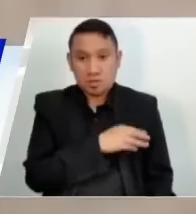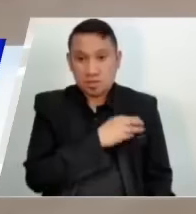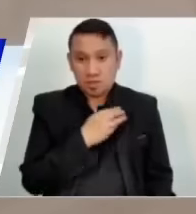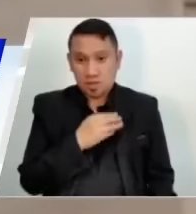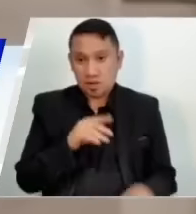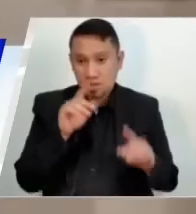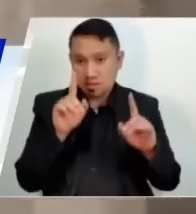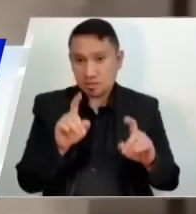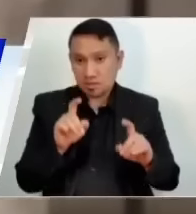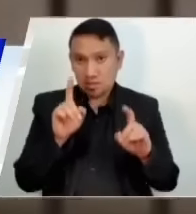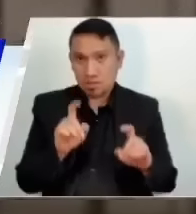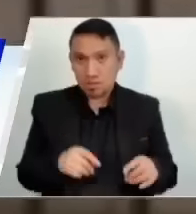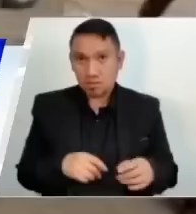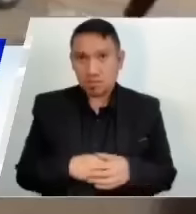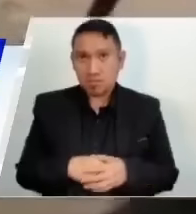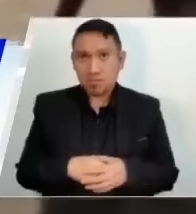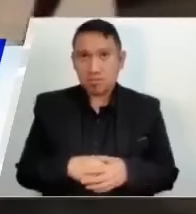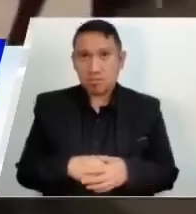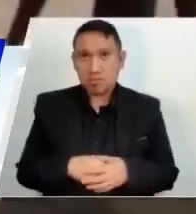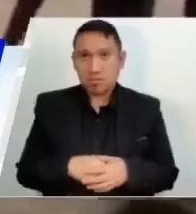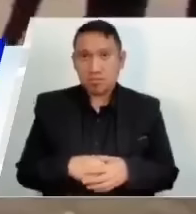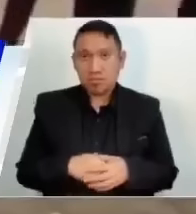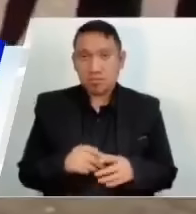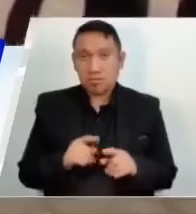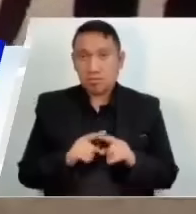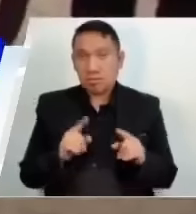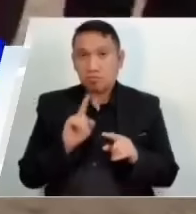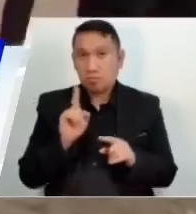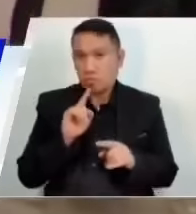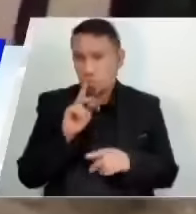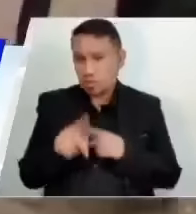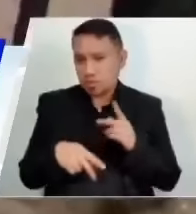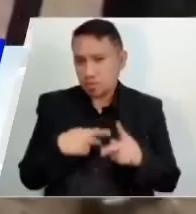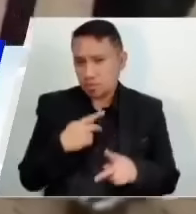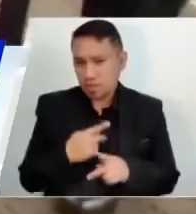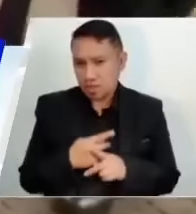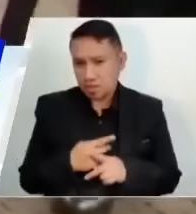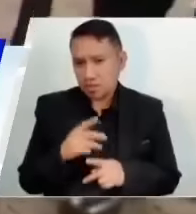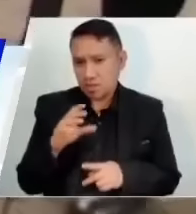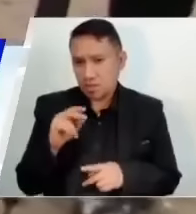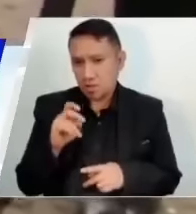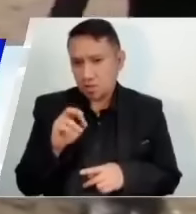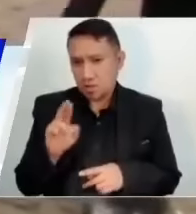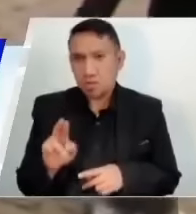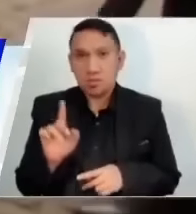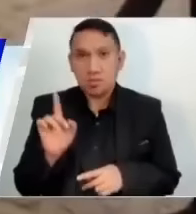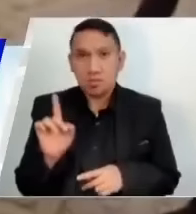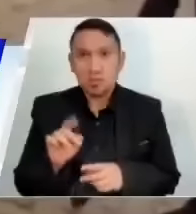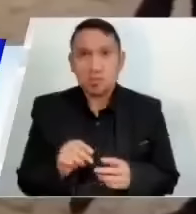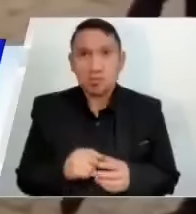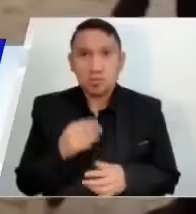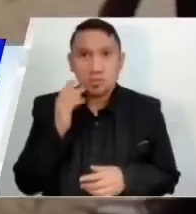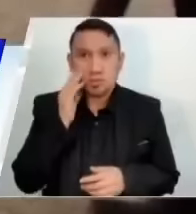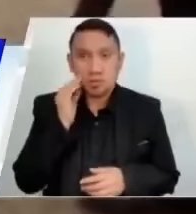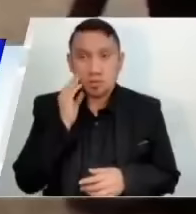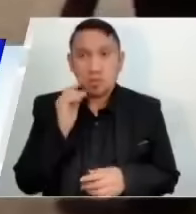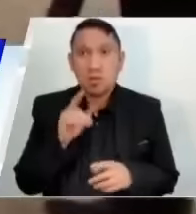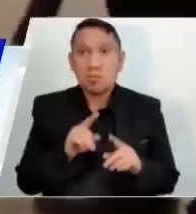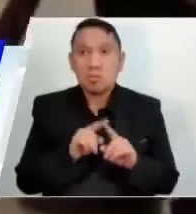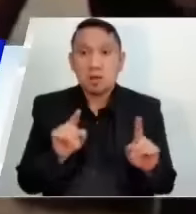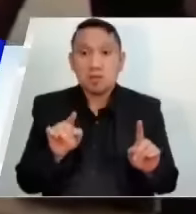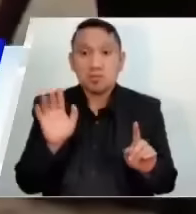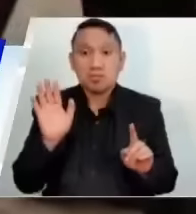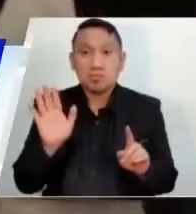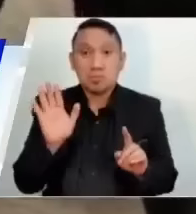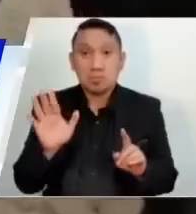hindi binanggit sa pahayag ng Buckingham Palace kung anong uri ng kanser, ang iniinda ni King Charles, ipinagpaliban muna niya ang pagtupad